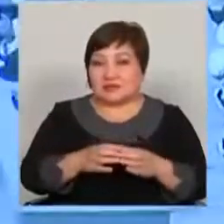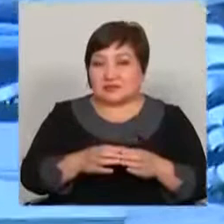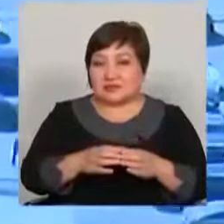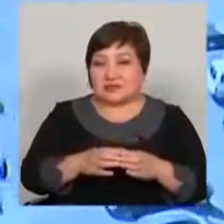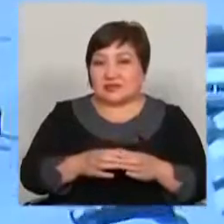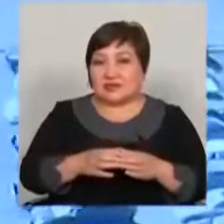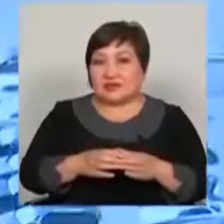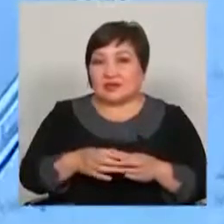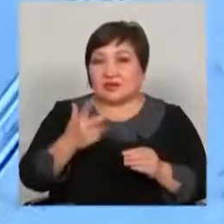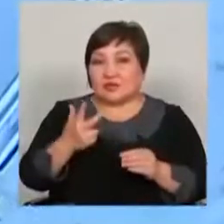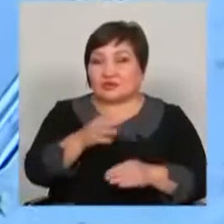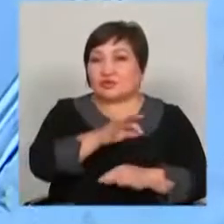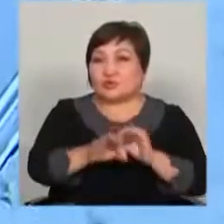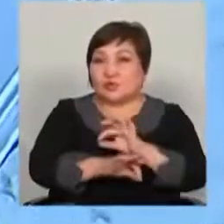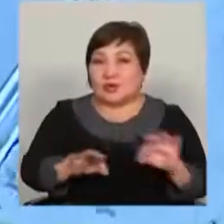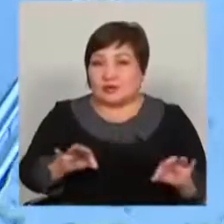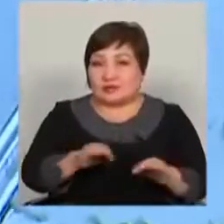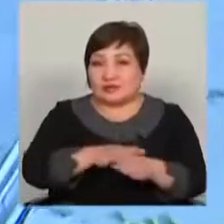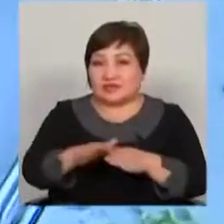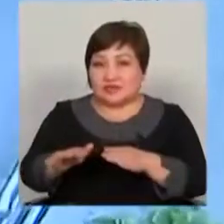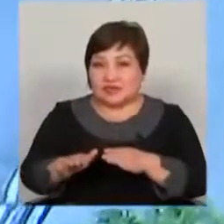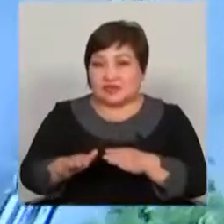3 жоба іске асырылды.